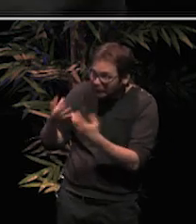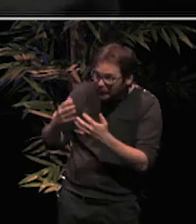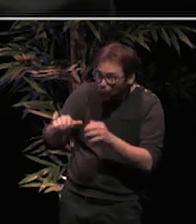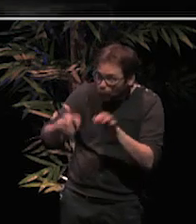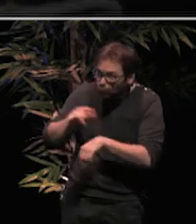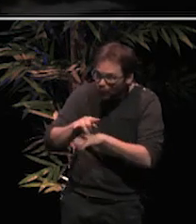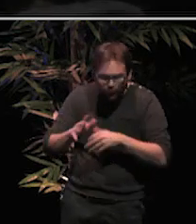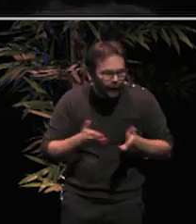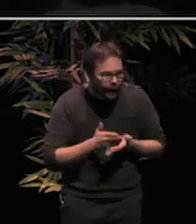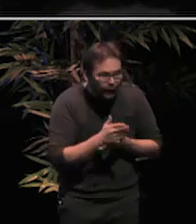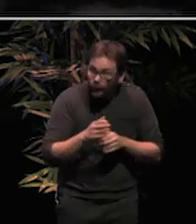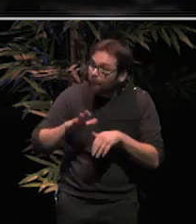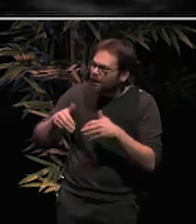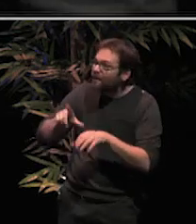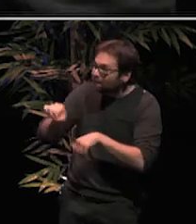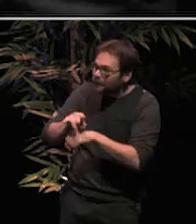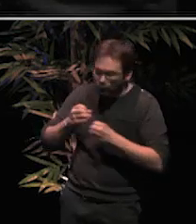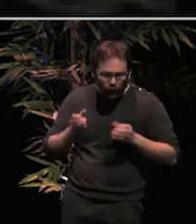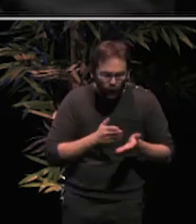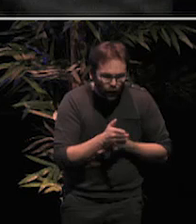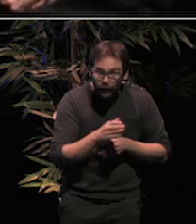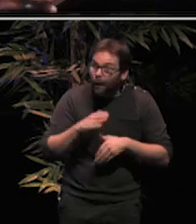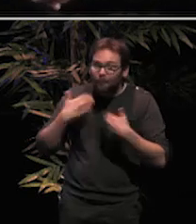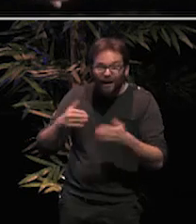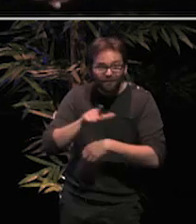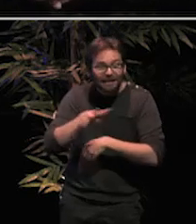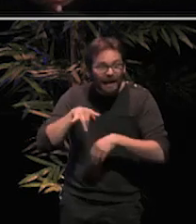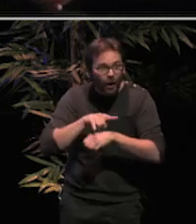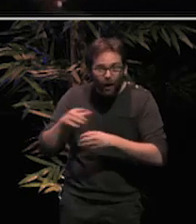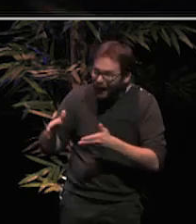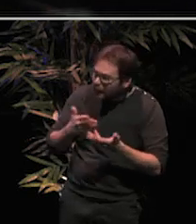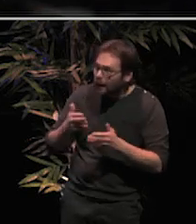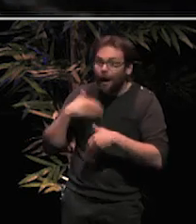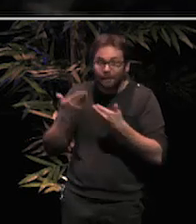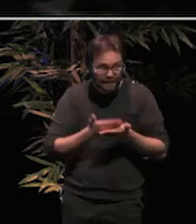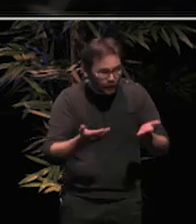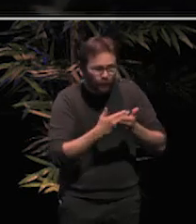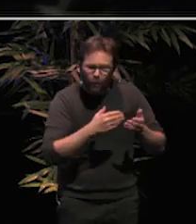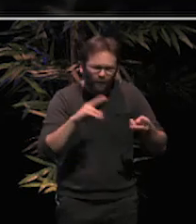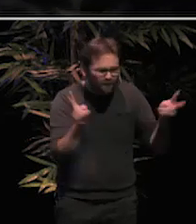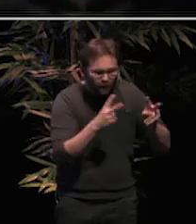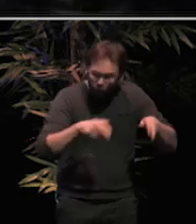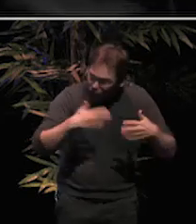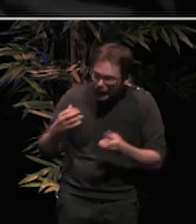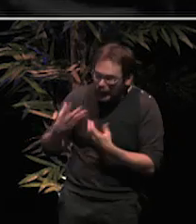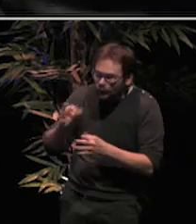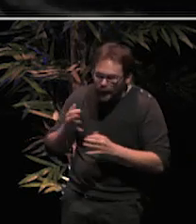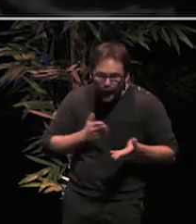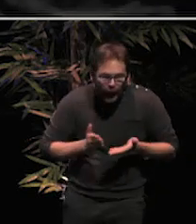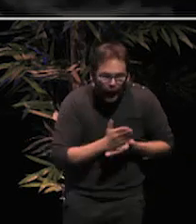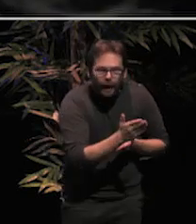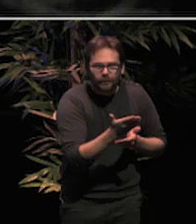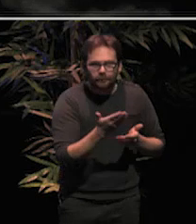puis 24 heures, et puis dans des conditions de vent de plus en plus compliquées. Donc, j'ai voulu effectivement, pour pouvoir préparer le